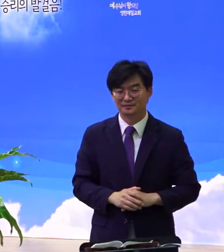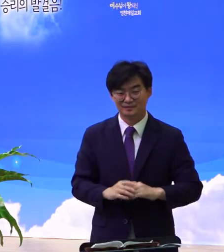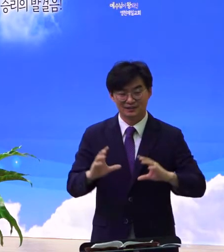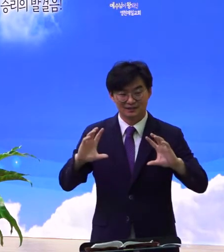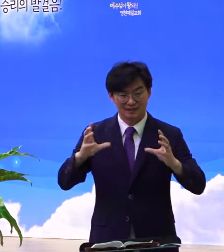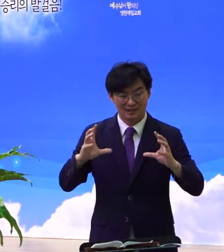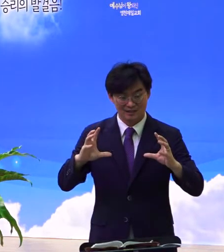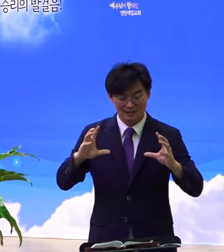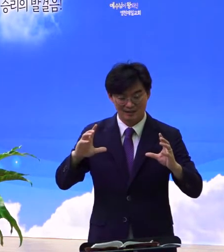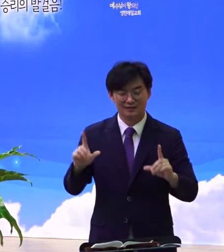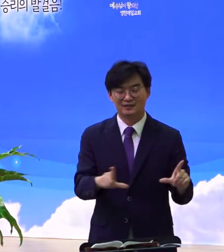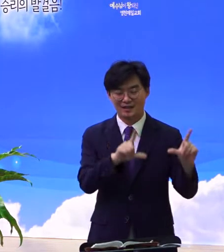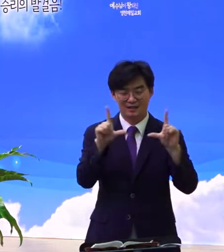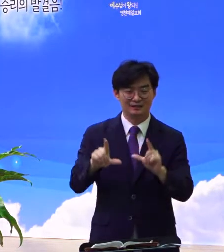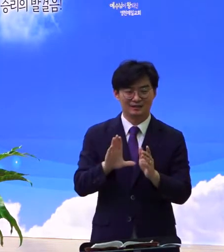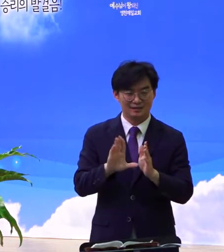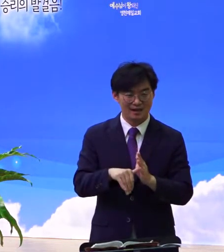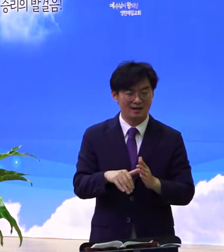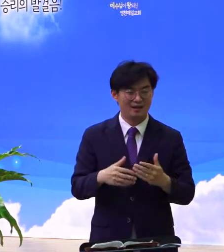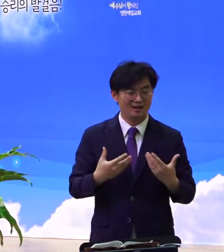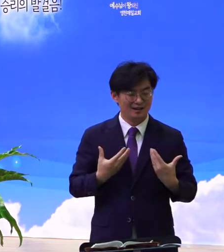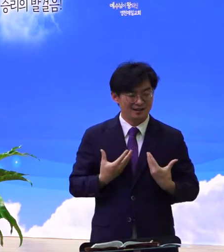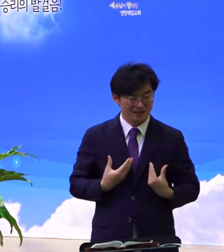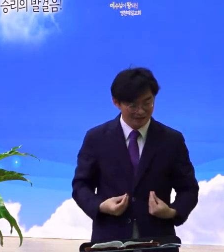세상에서 지치고 좌절하고